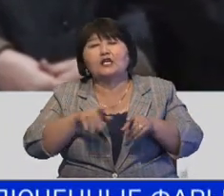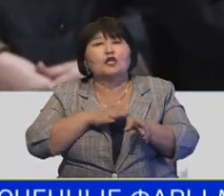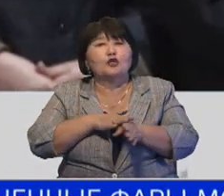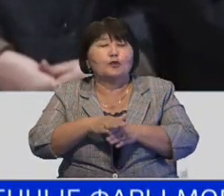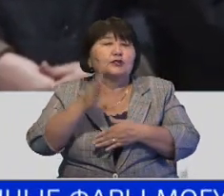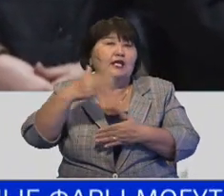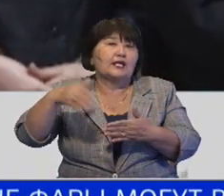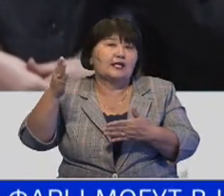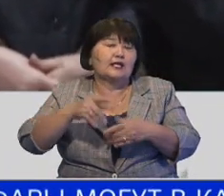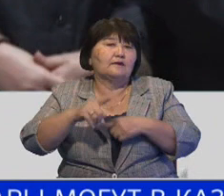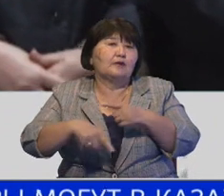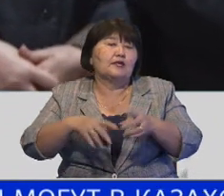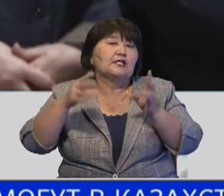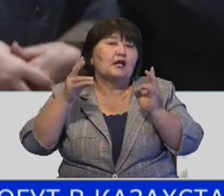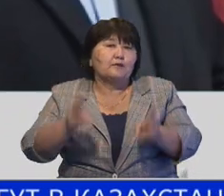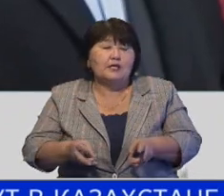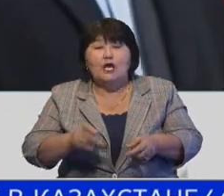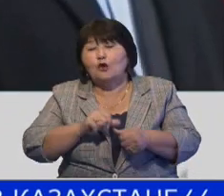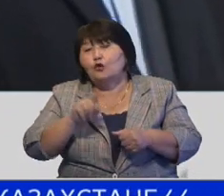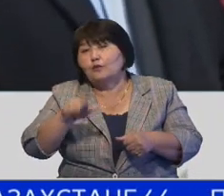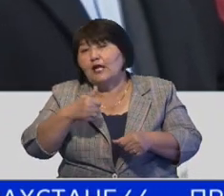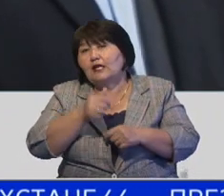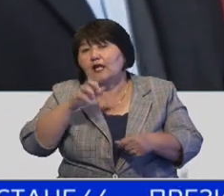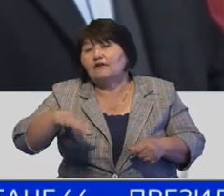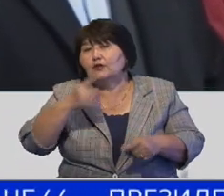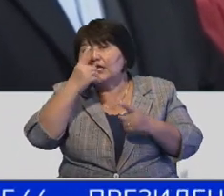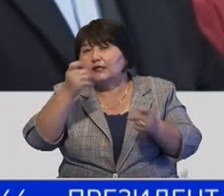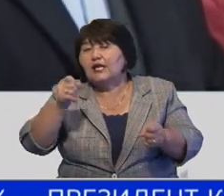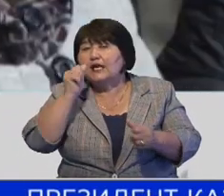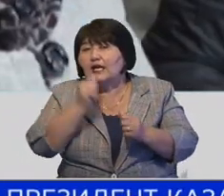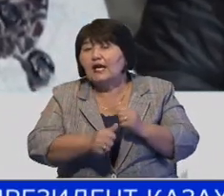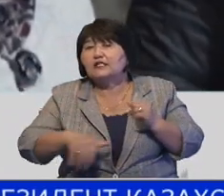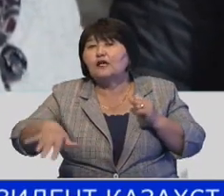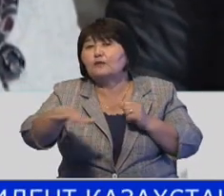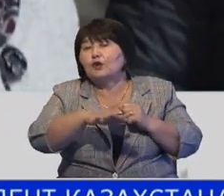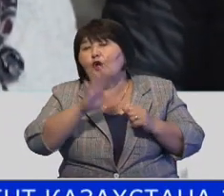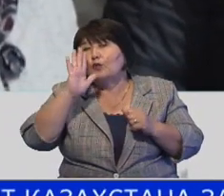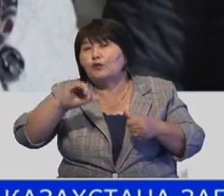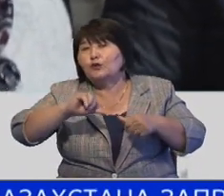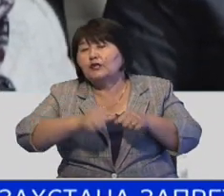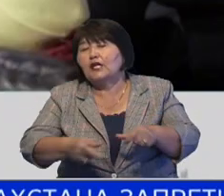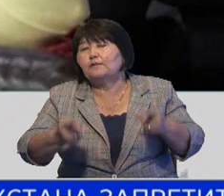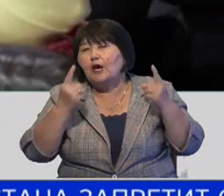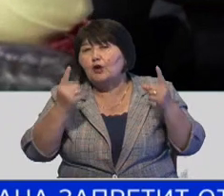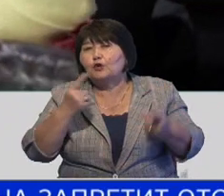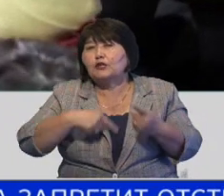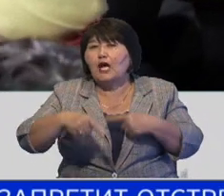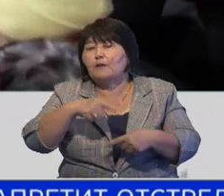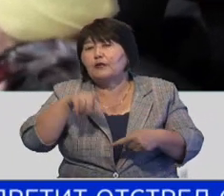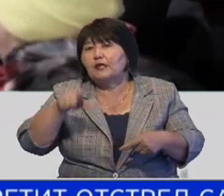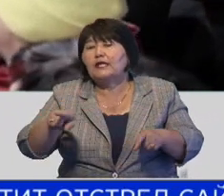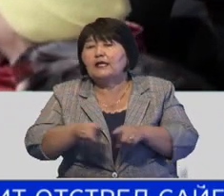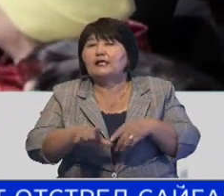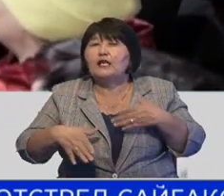полностью ликвидировать последствия бедствия. Кроме того, глава государства заявил, что за каждым регионом будут закреплены крупные предприниматели страны